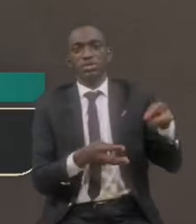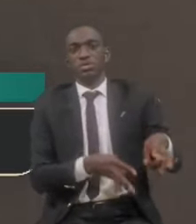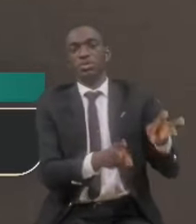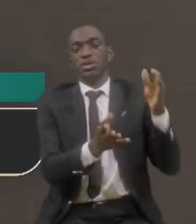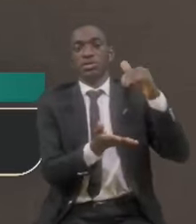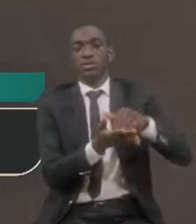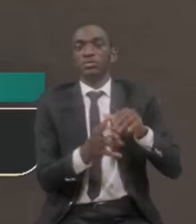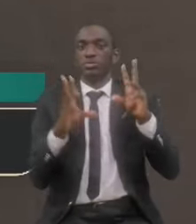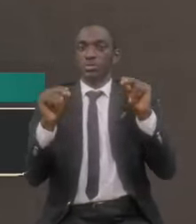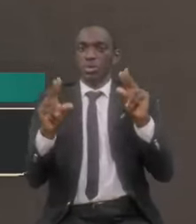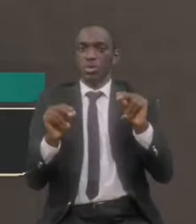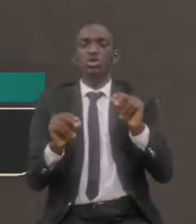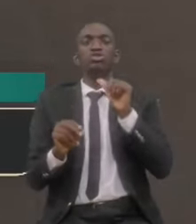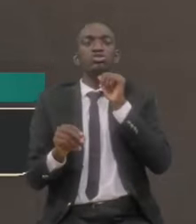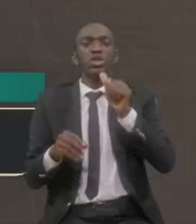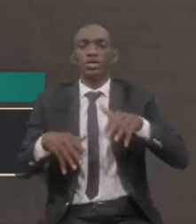force inlassable.